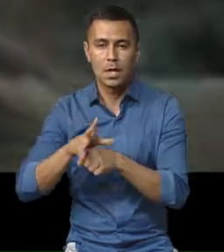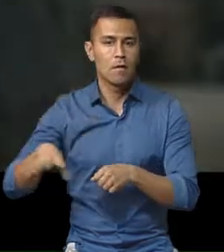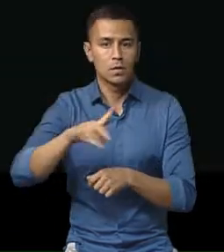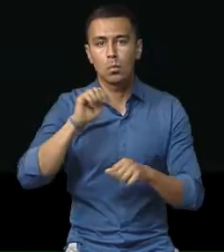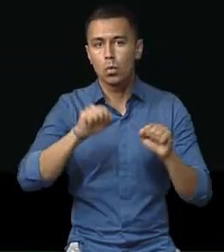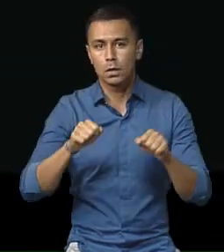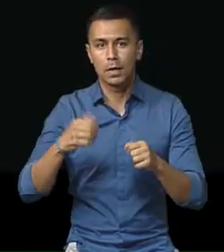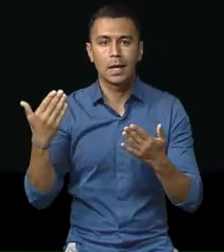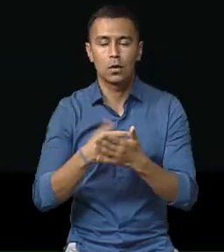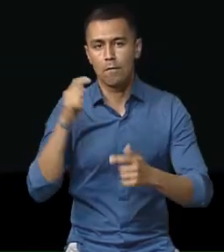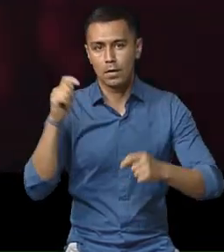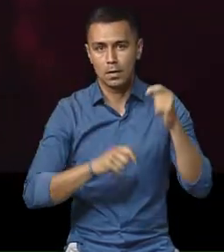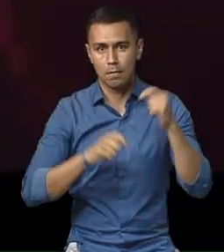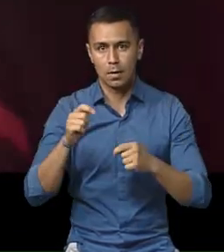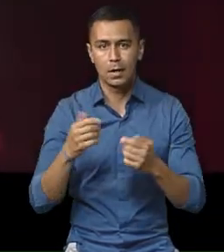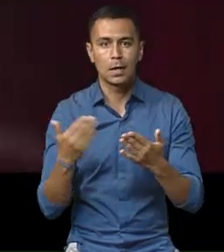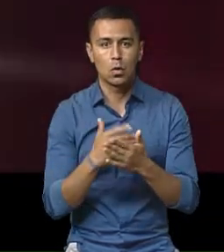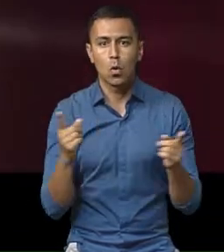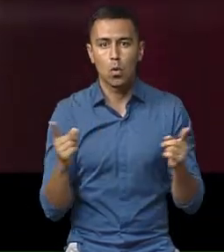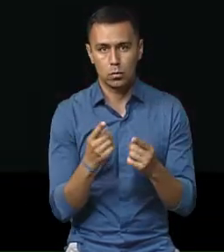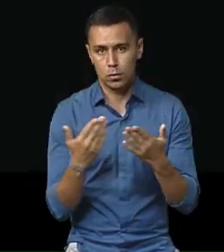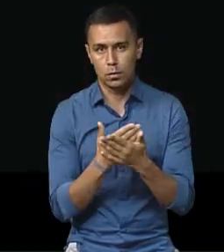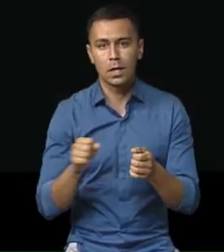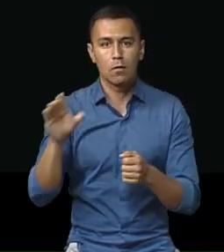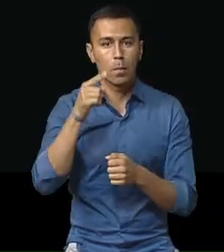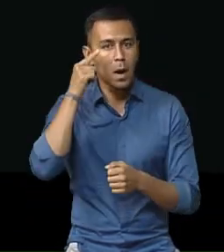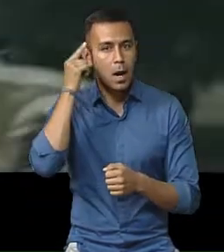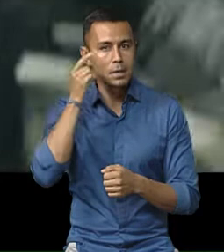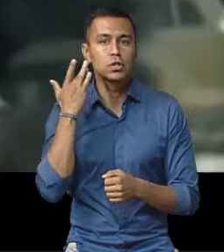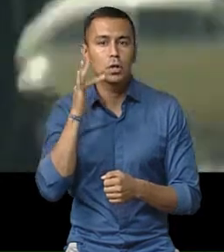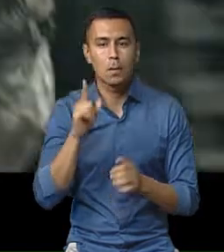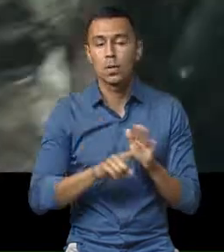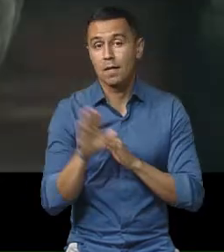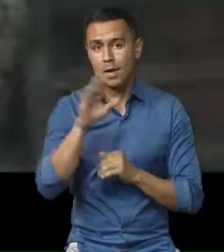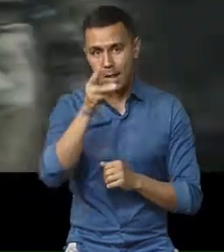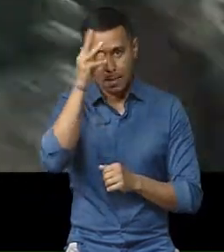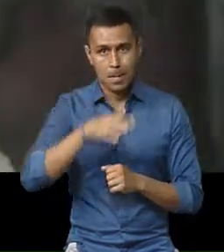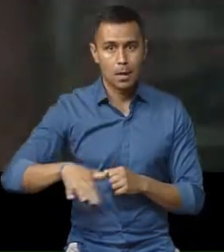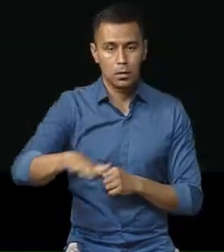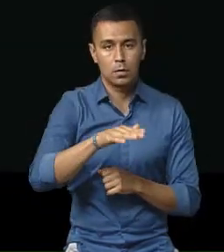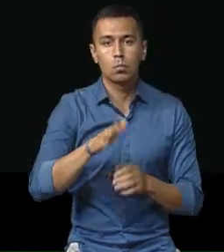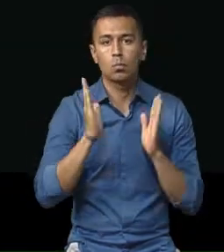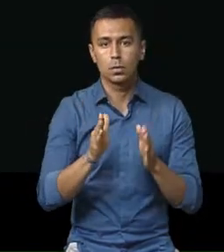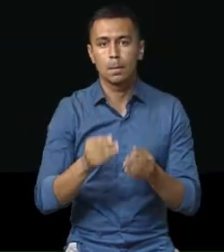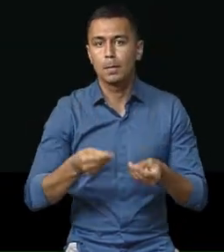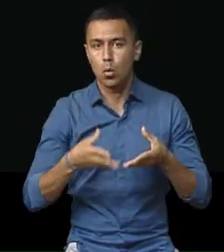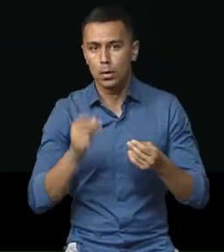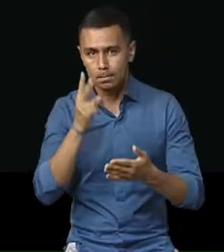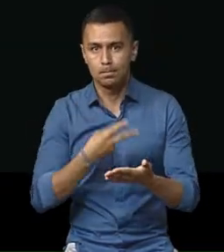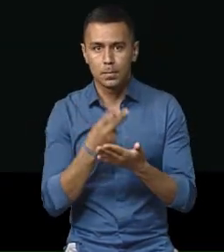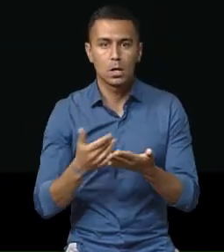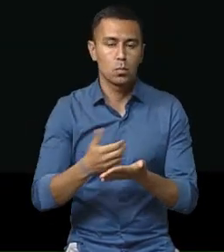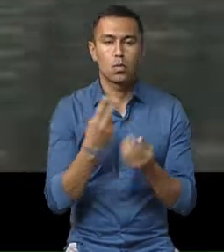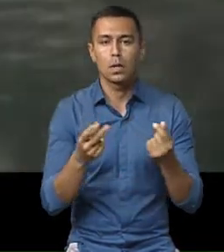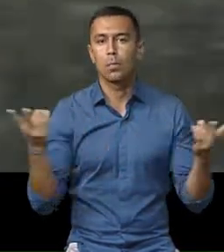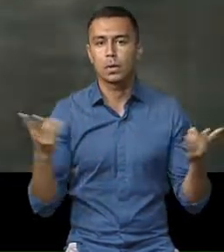можливі кінофестивалі жанрового кіно та короткого метру Європи, Азії та США. З вересня на Хмельниччині відбудуться благодійні кінопокази для збору коштів